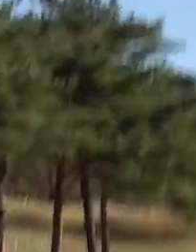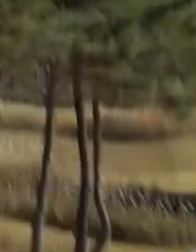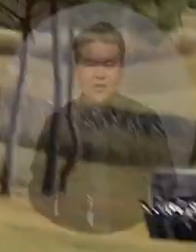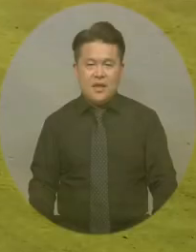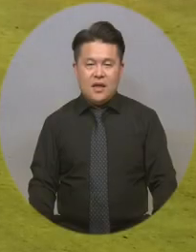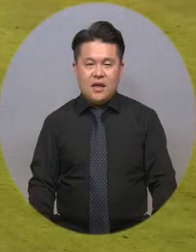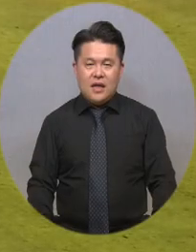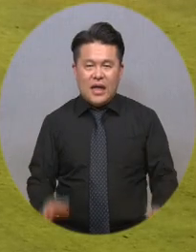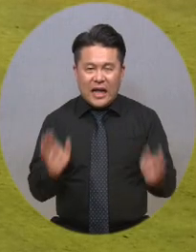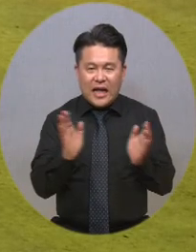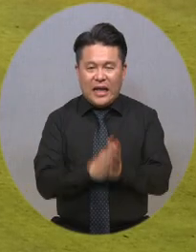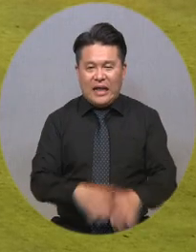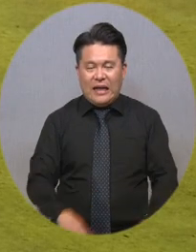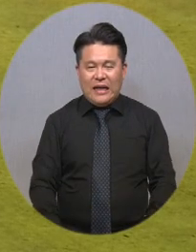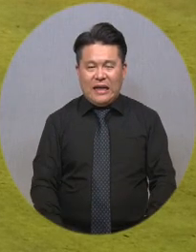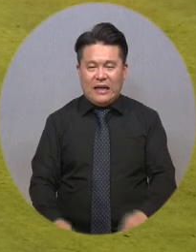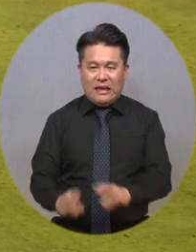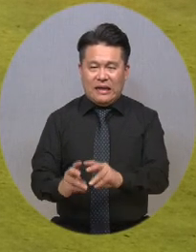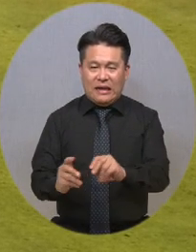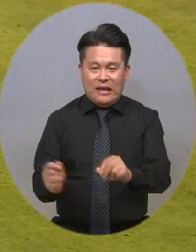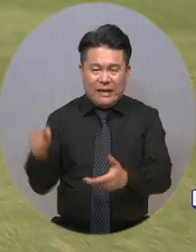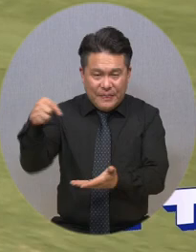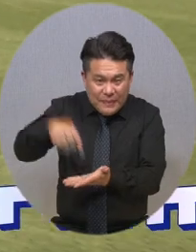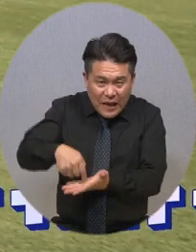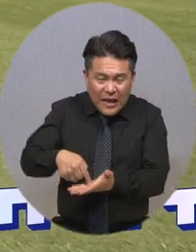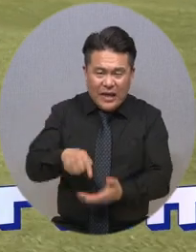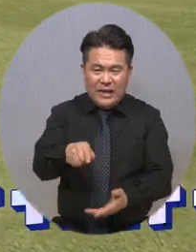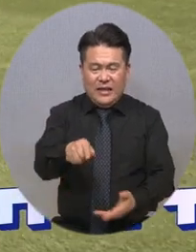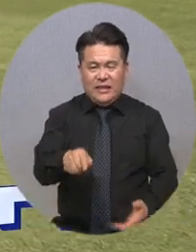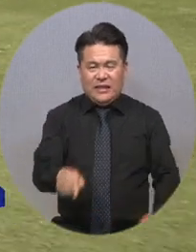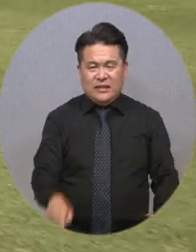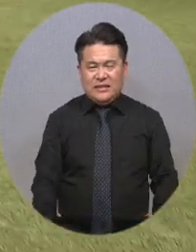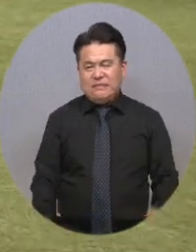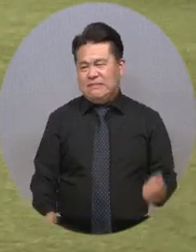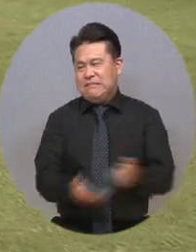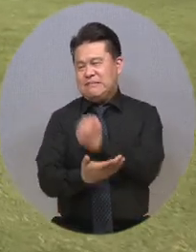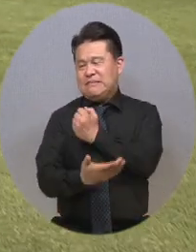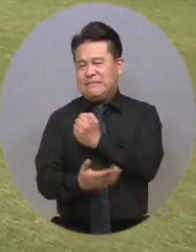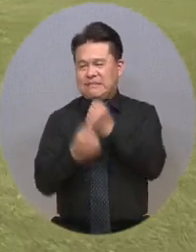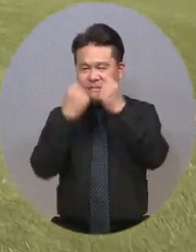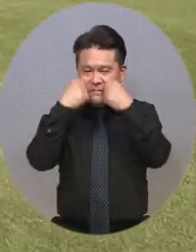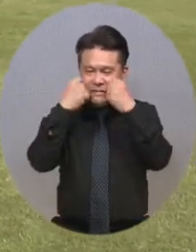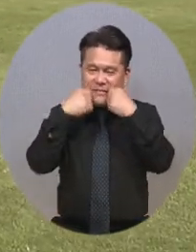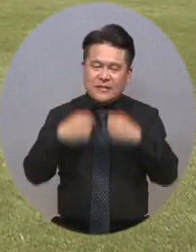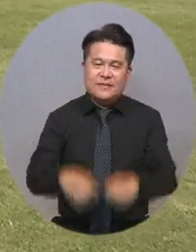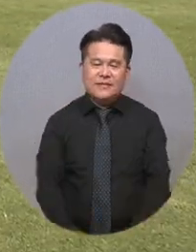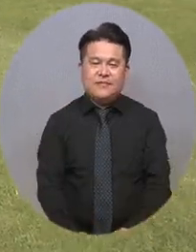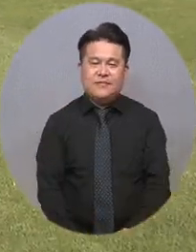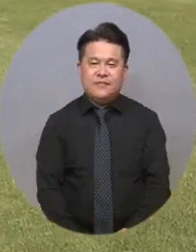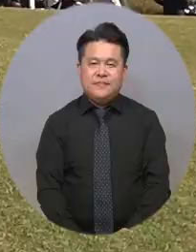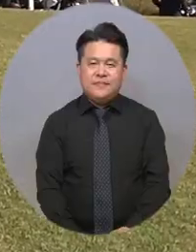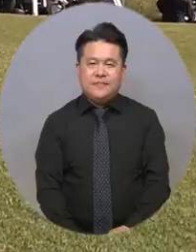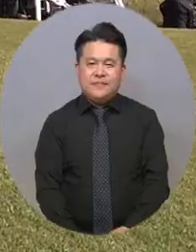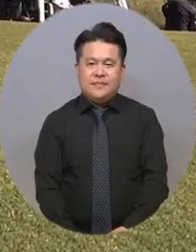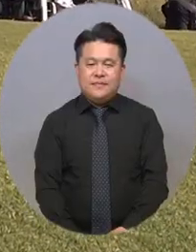벙커다. 사막. 벙커인가? 사막? 사막. 아, 가나. 아, 너무